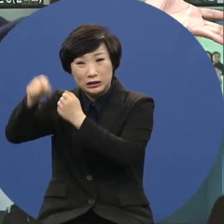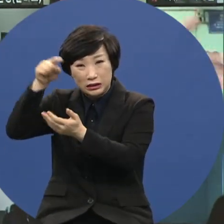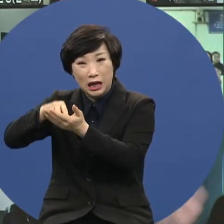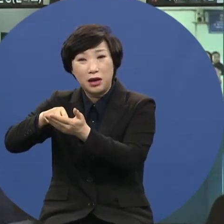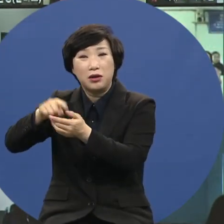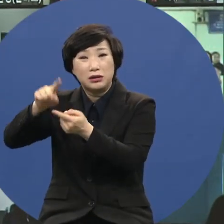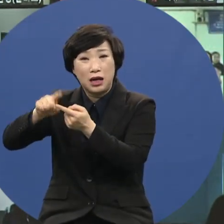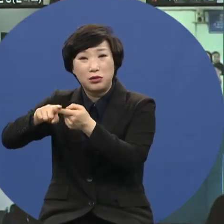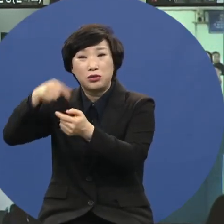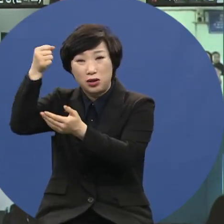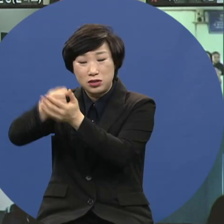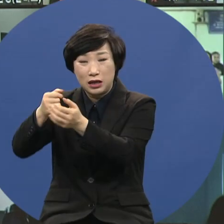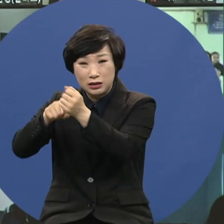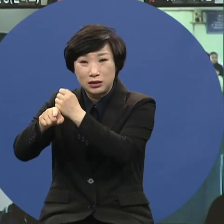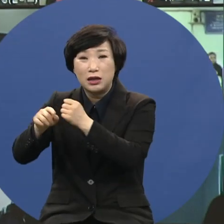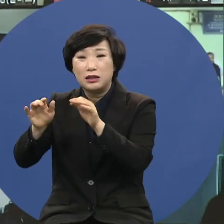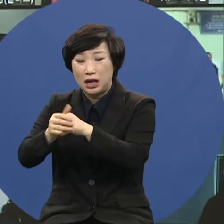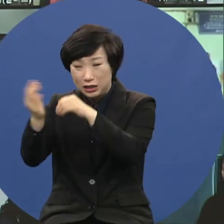생각해봐라 그 말이요.